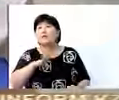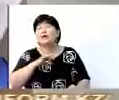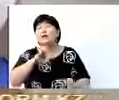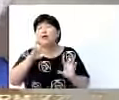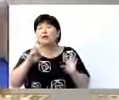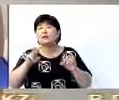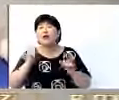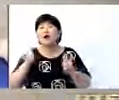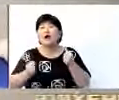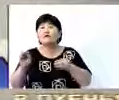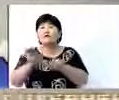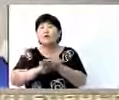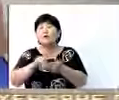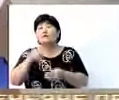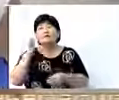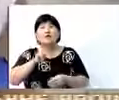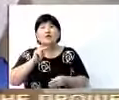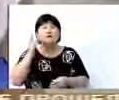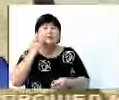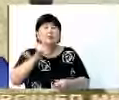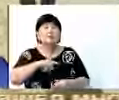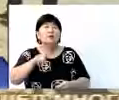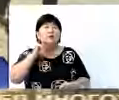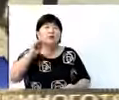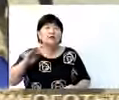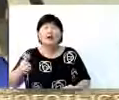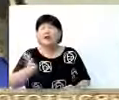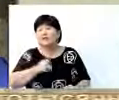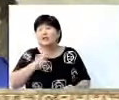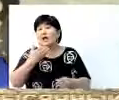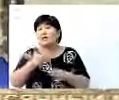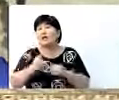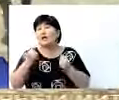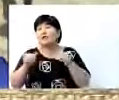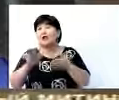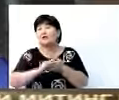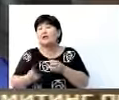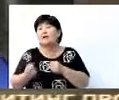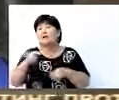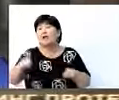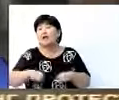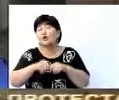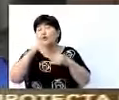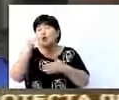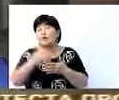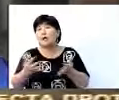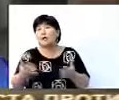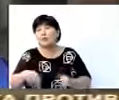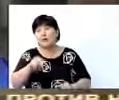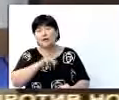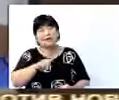отработаны все автомойки, где обычно подрабатывают несовершеннолетние. К сожалению, на отдельных автомойках были выявлены нарушения правил приема на